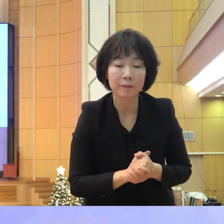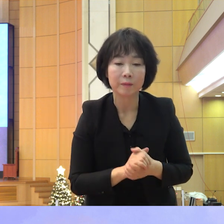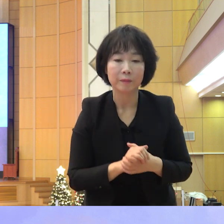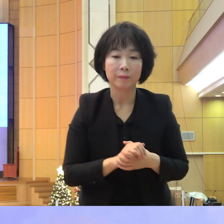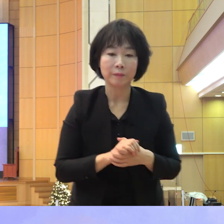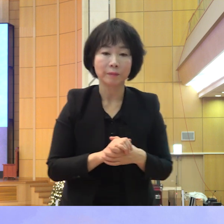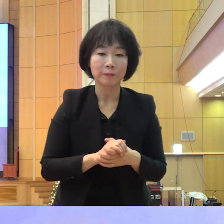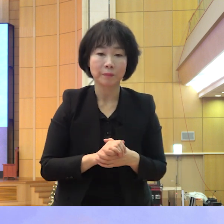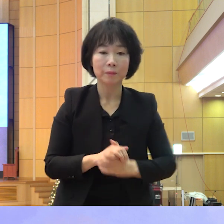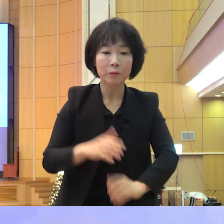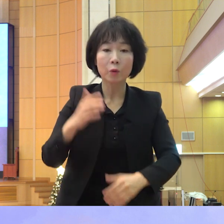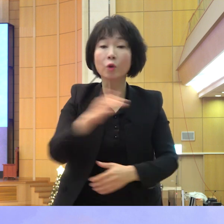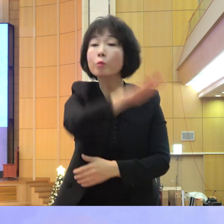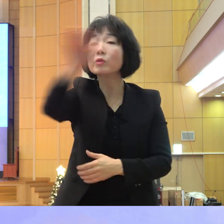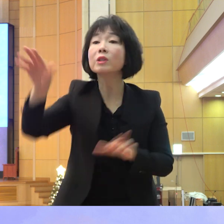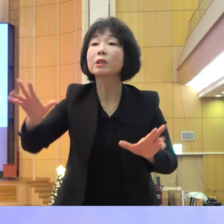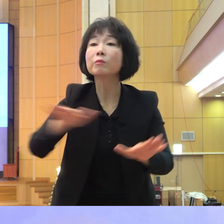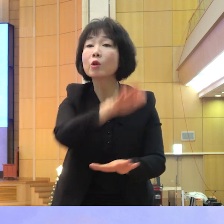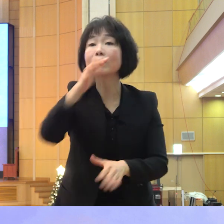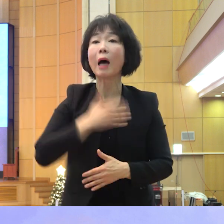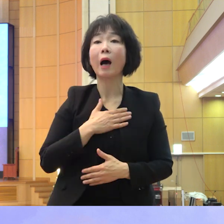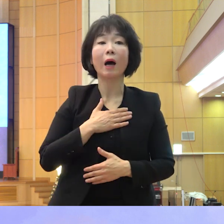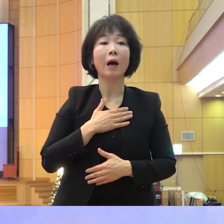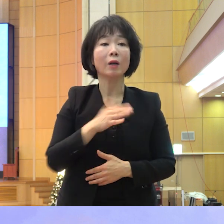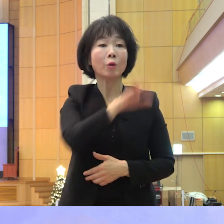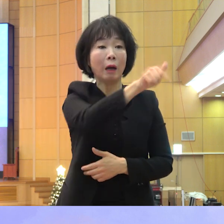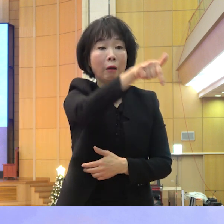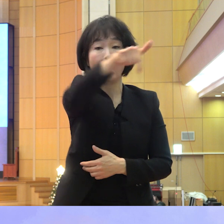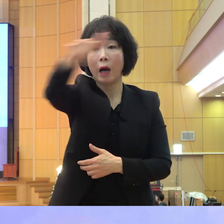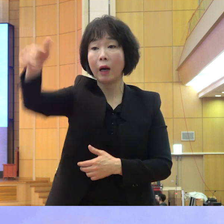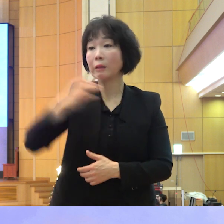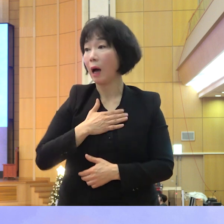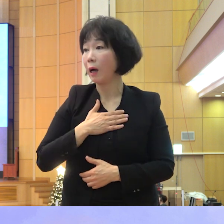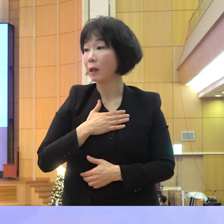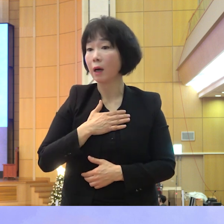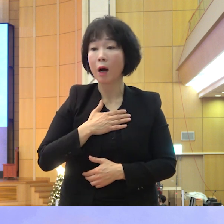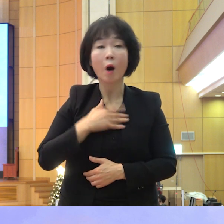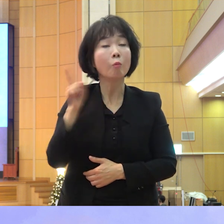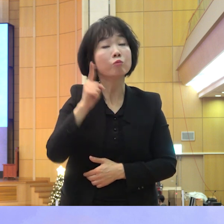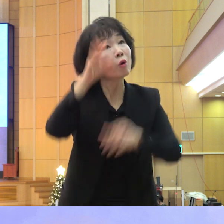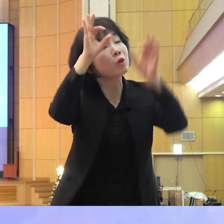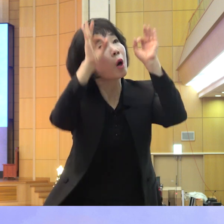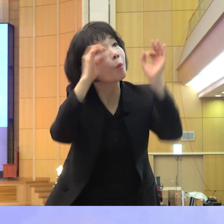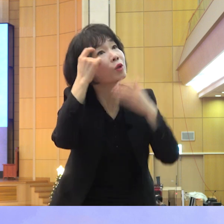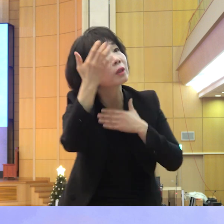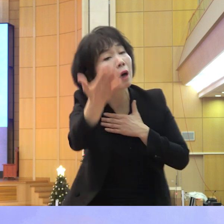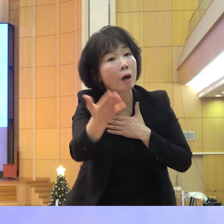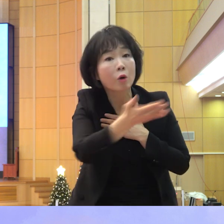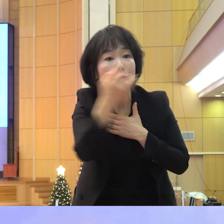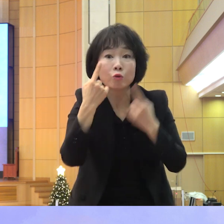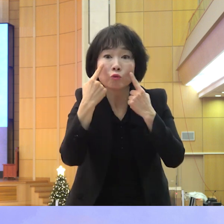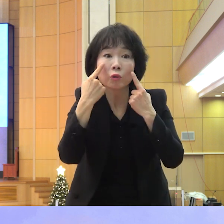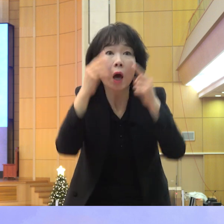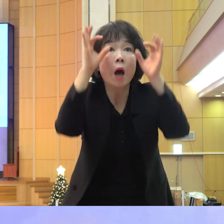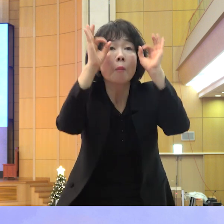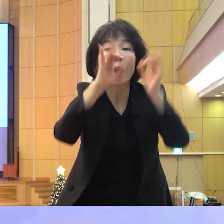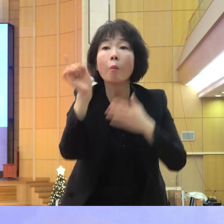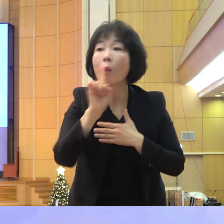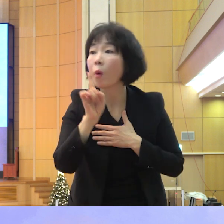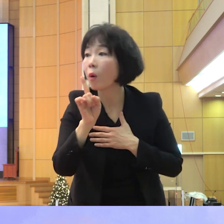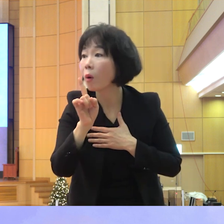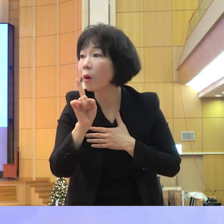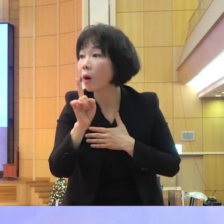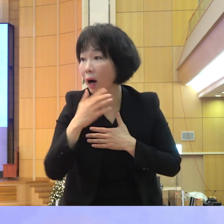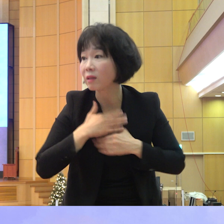내가 무엇을 보는가, 나는 무엇을 보는가, 그리고 그 결과는 어떻게 되는가. 창세기